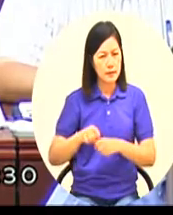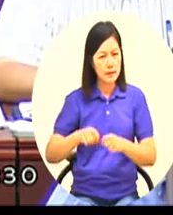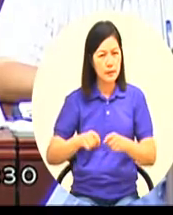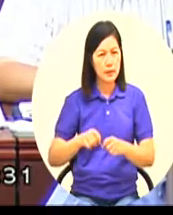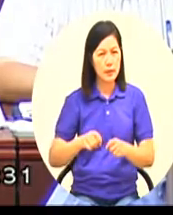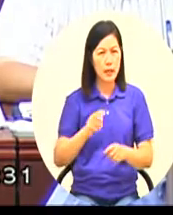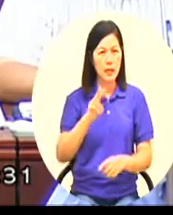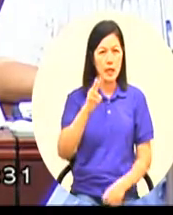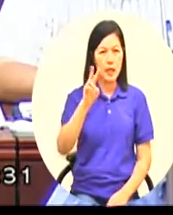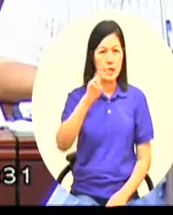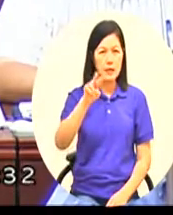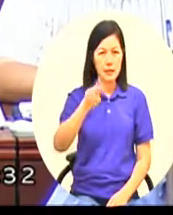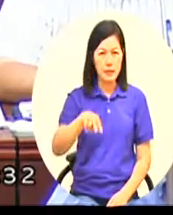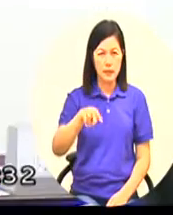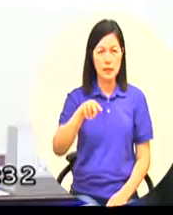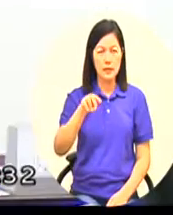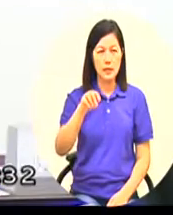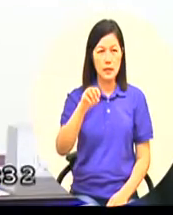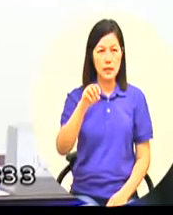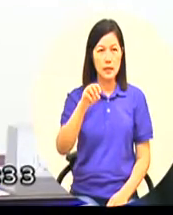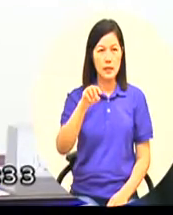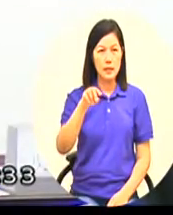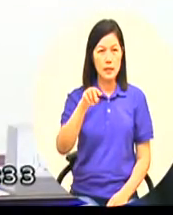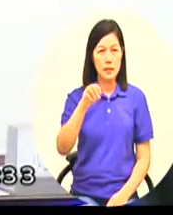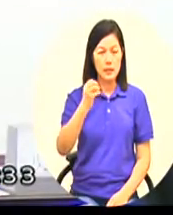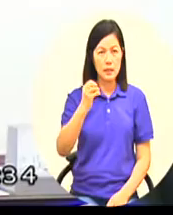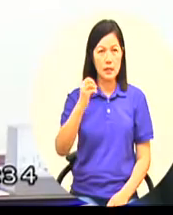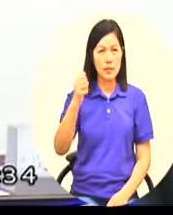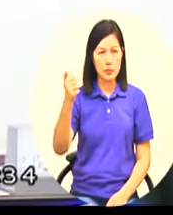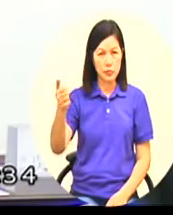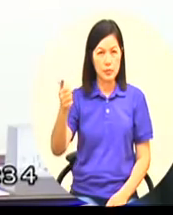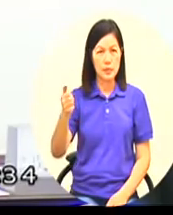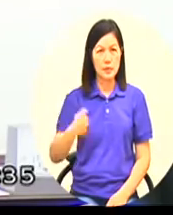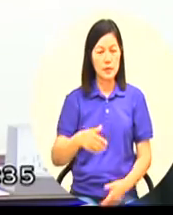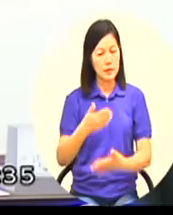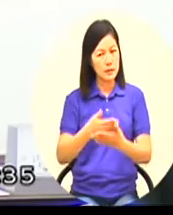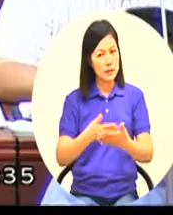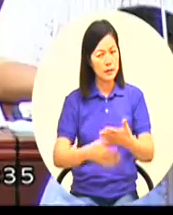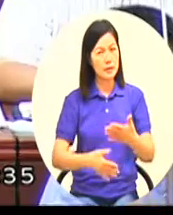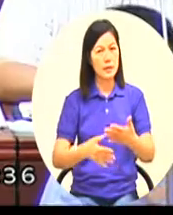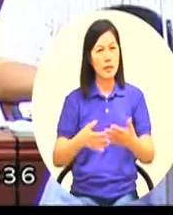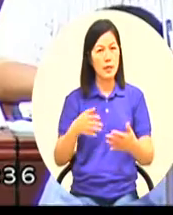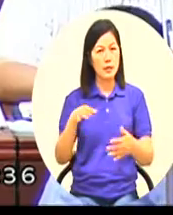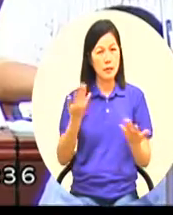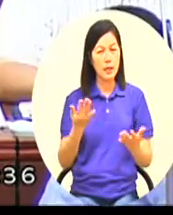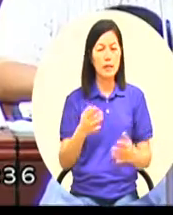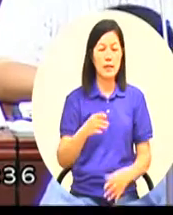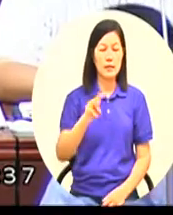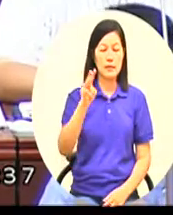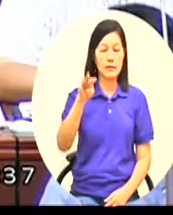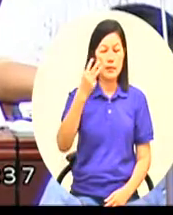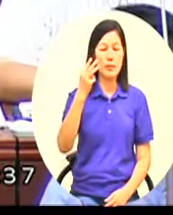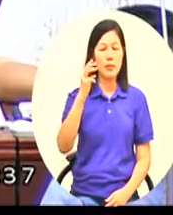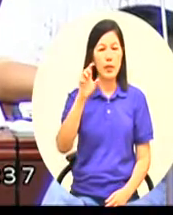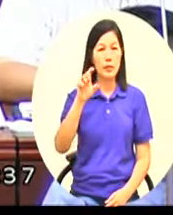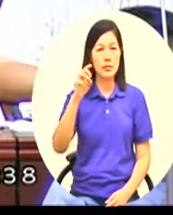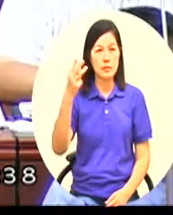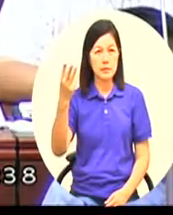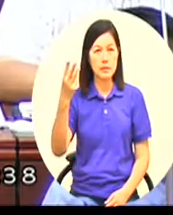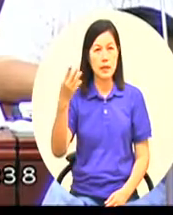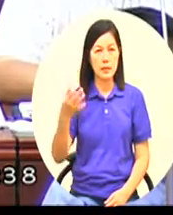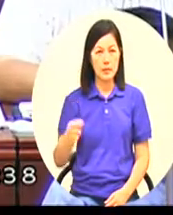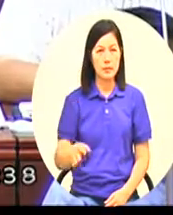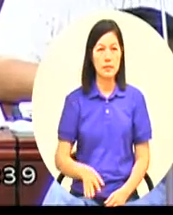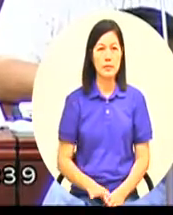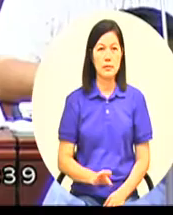2050。 2050， 对， 就是大概少了400来块， 大概少了363， 就在两个中间。 对 ，OK，